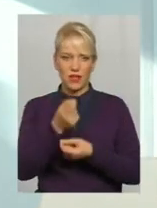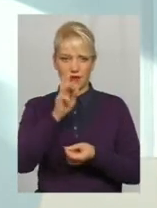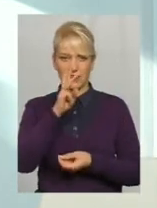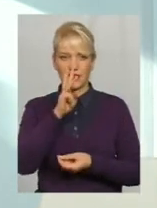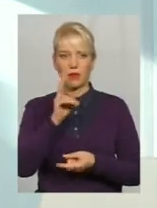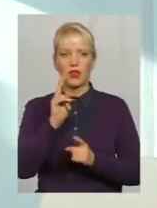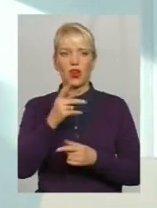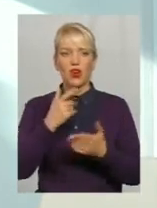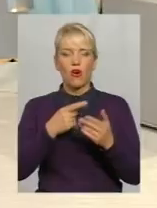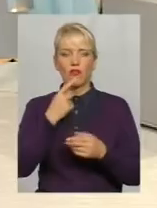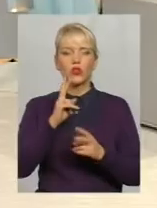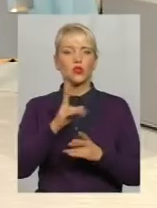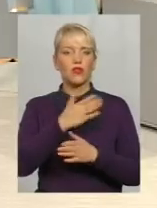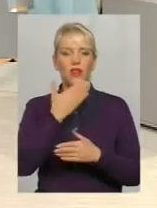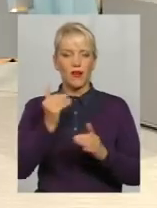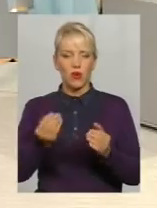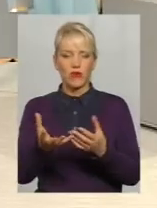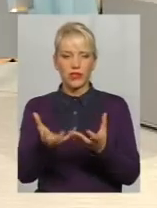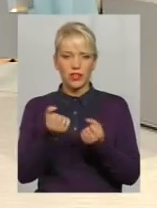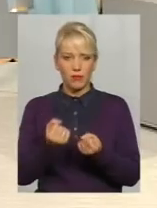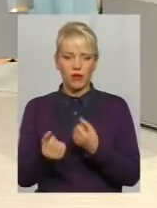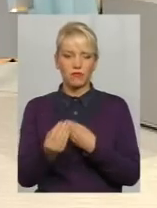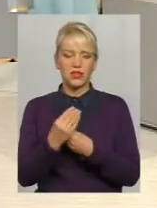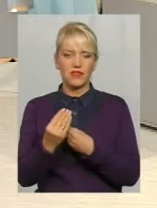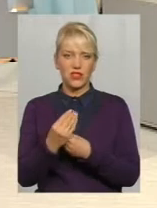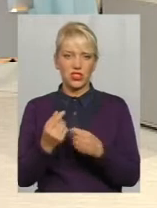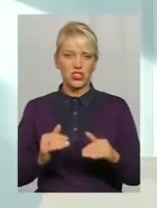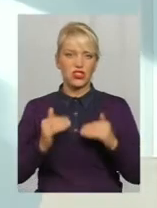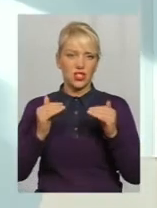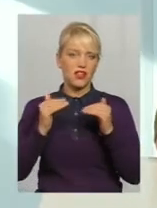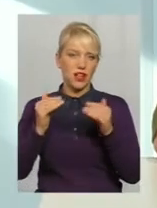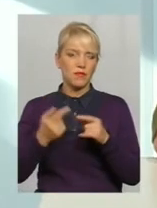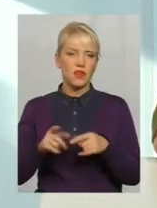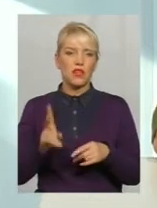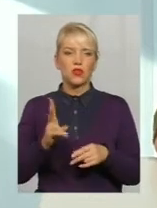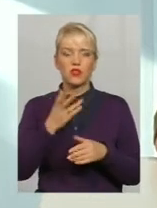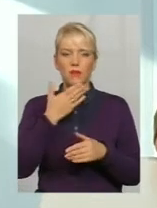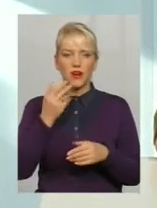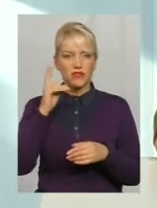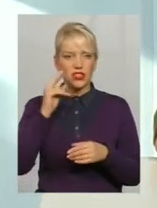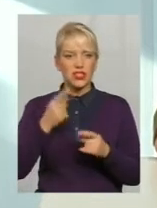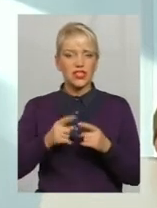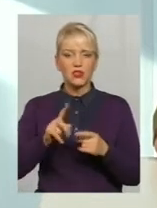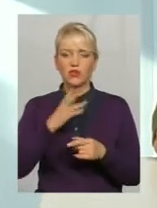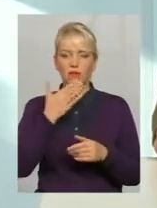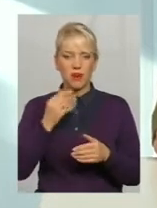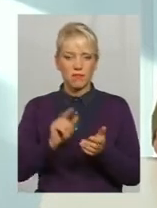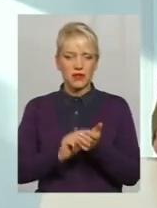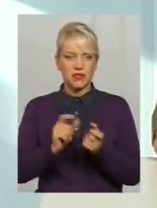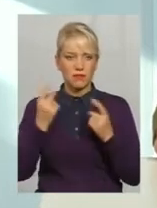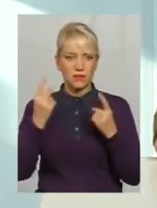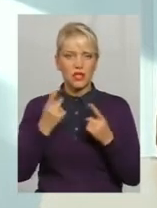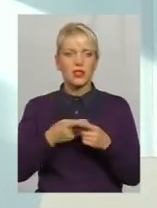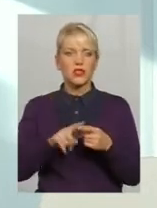хто не отримав підвищення, кого ми не побачили у числі тих, хто отримав нову пенсійну виплату. Це ті, кому пенсія призначалася в цьому